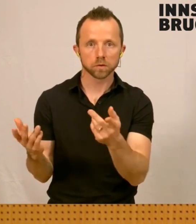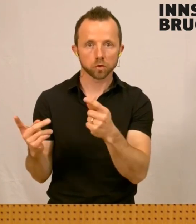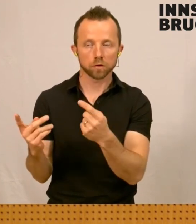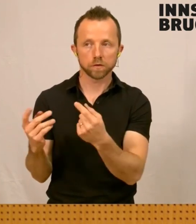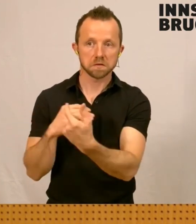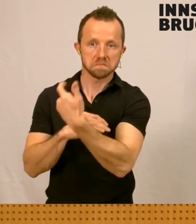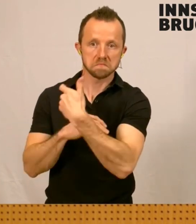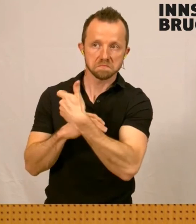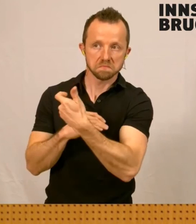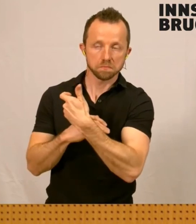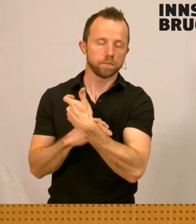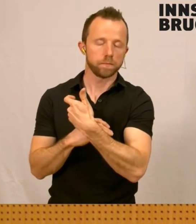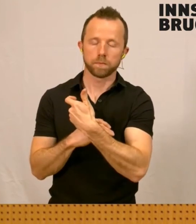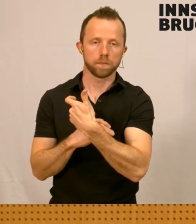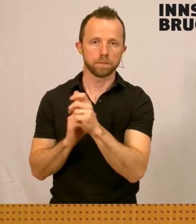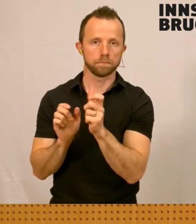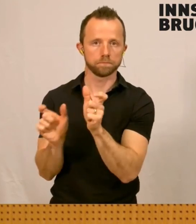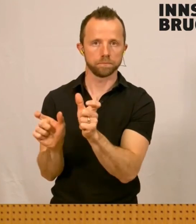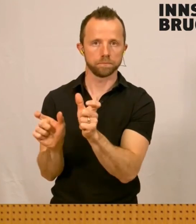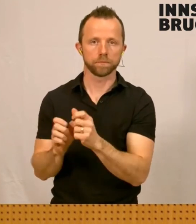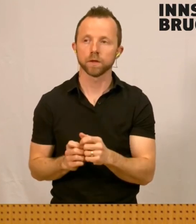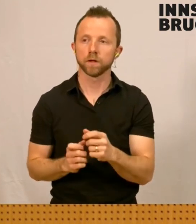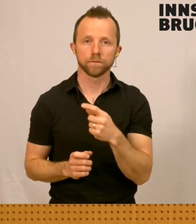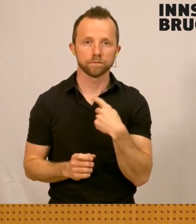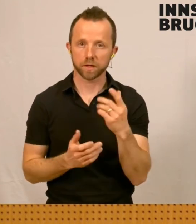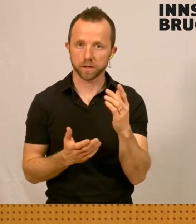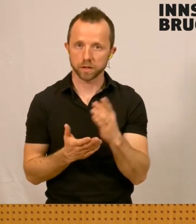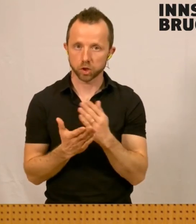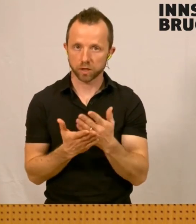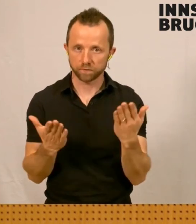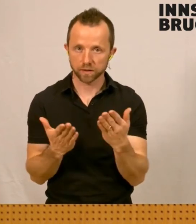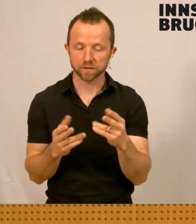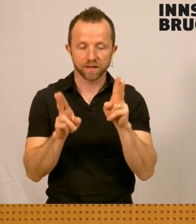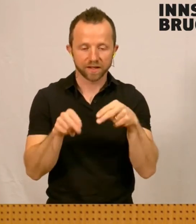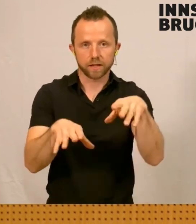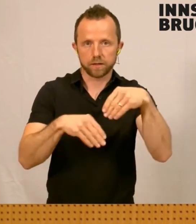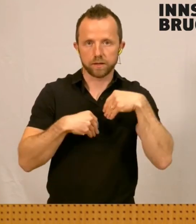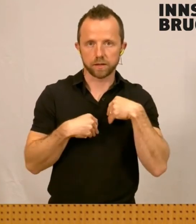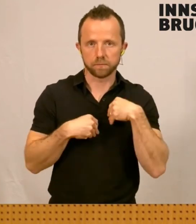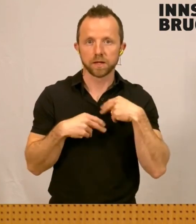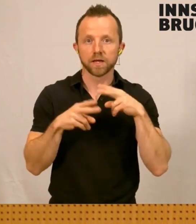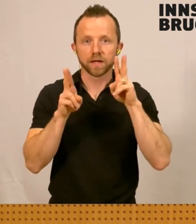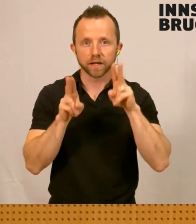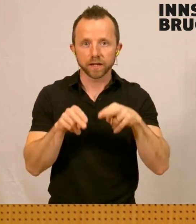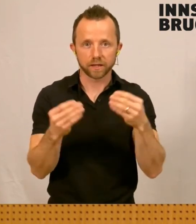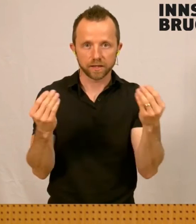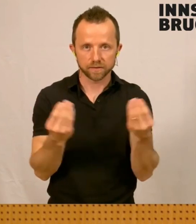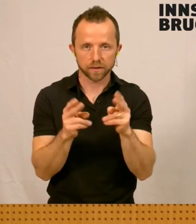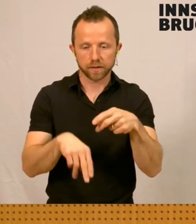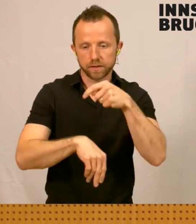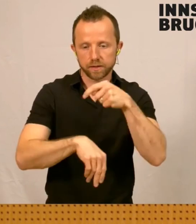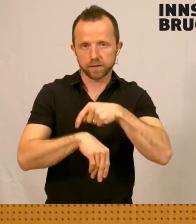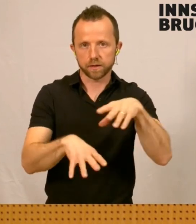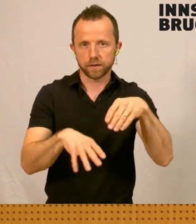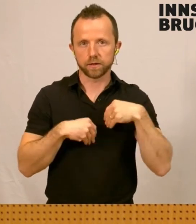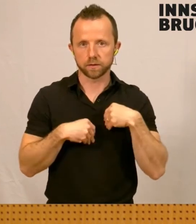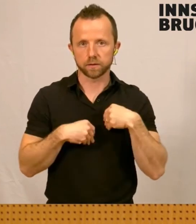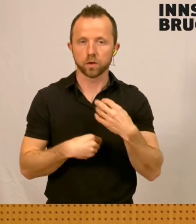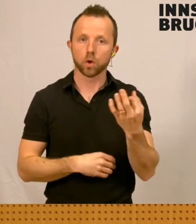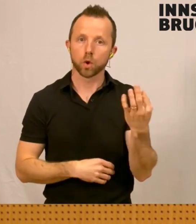Karren spannen. Entscheiden wir uns für das Richtige zur richtigen Zeit. Heute in diesem